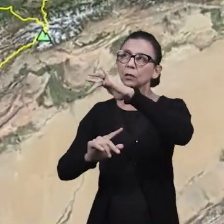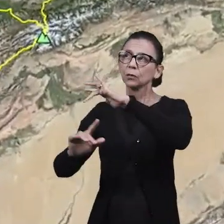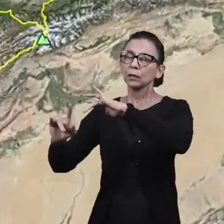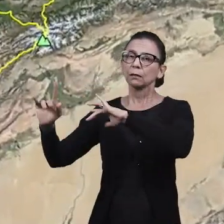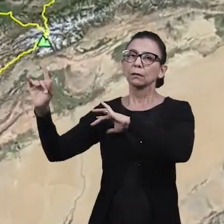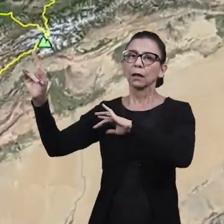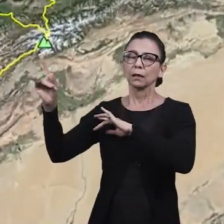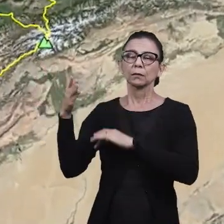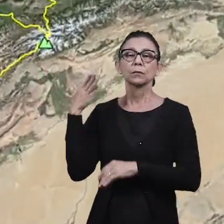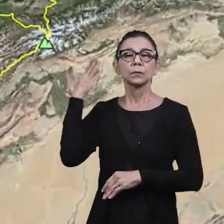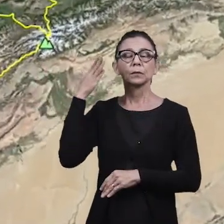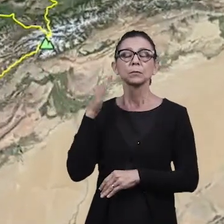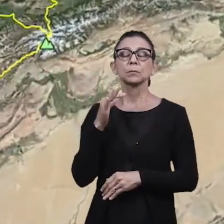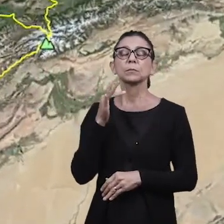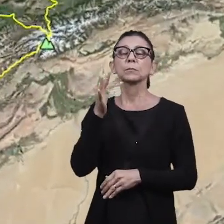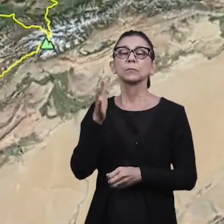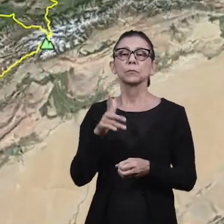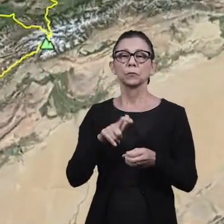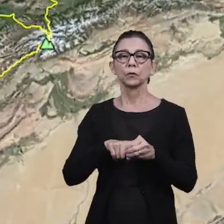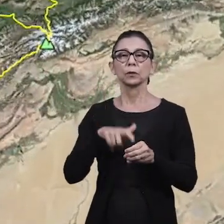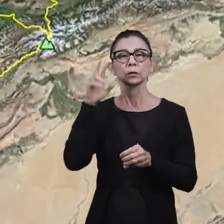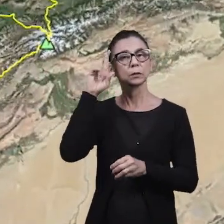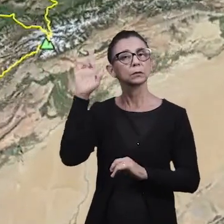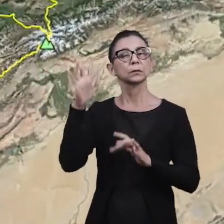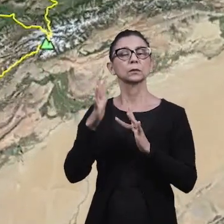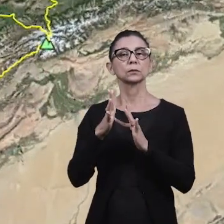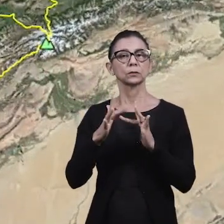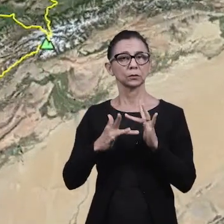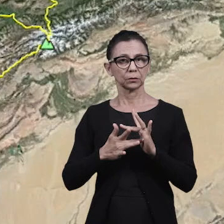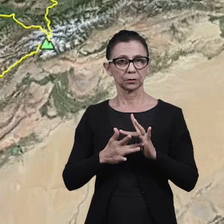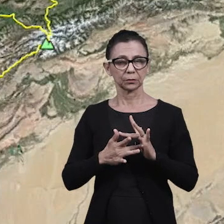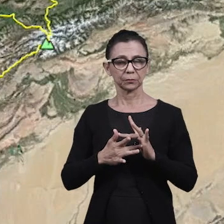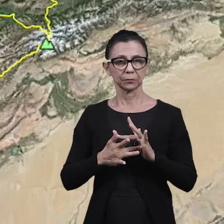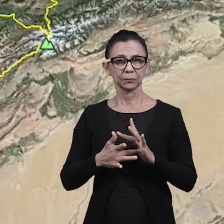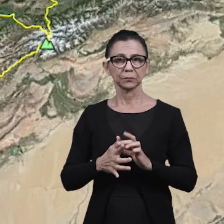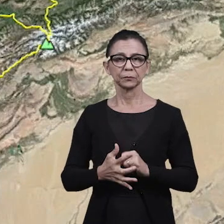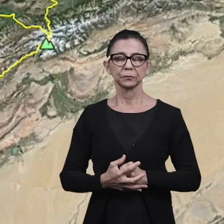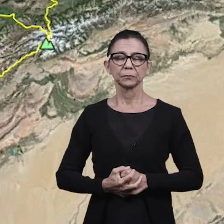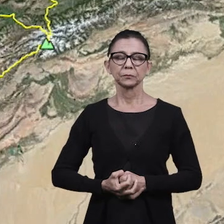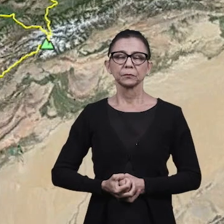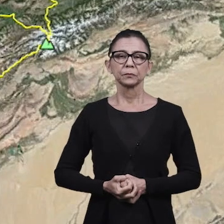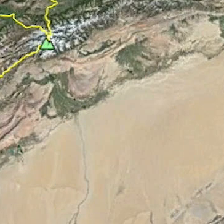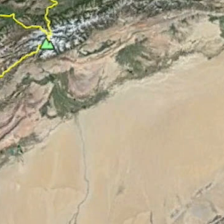l'évangile éternel du retour imminent du Seigneur Jésus.